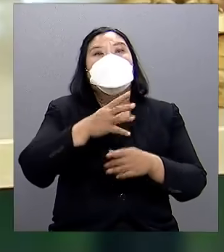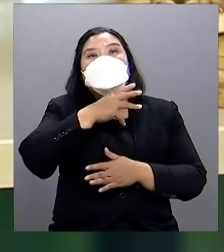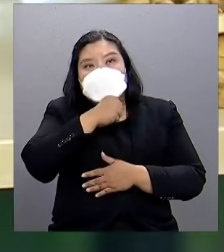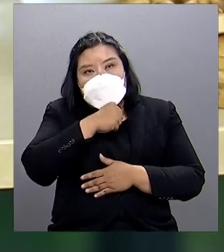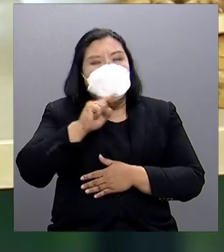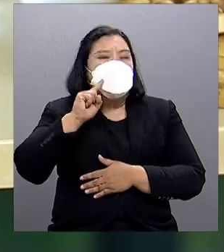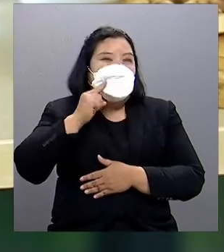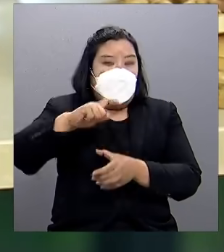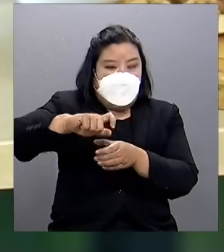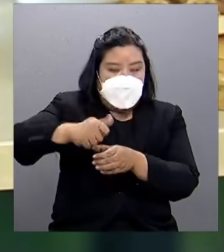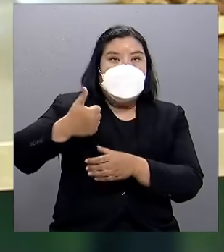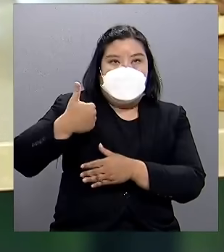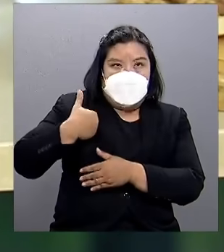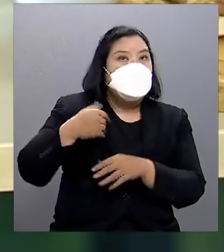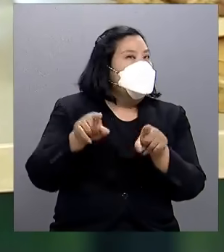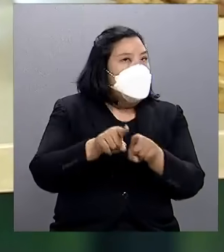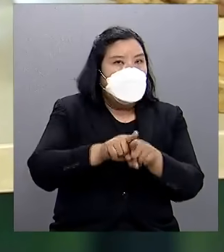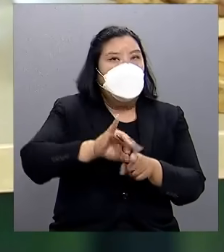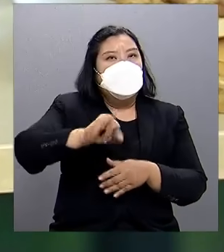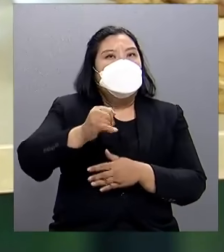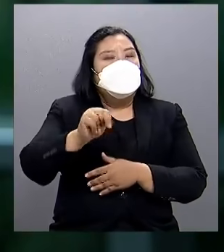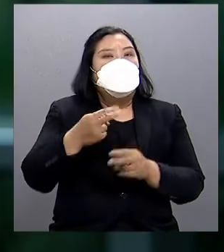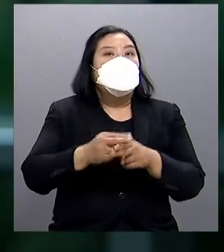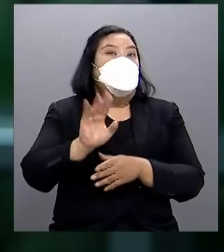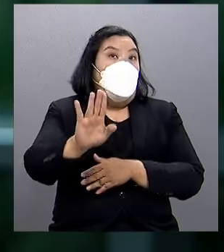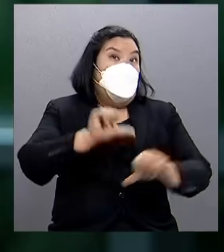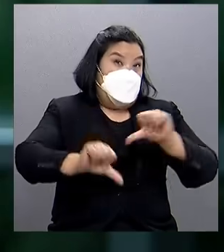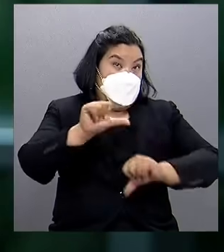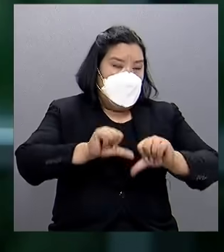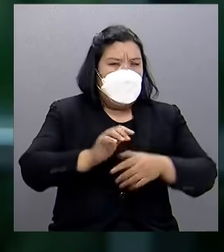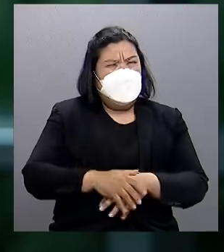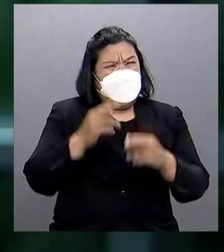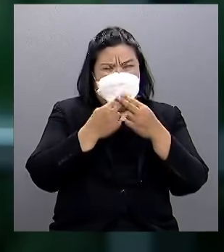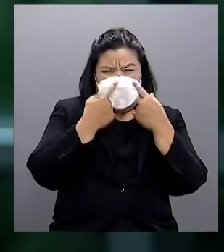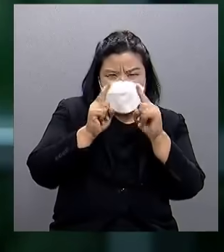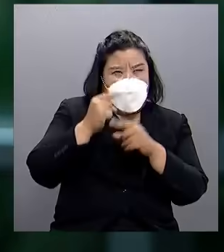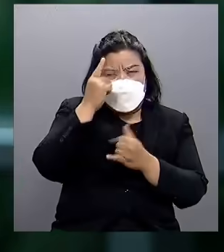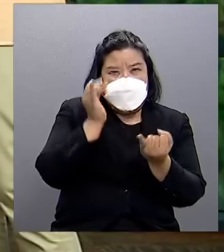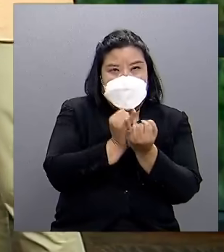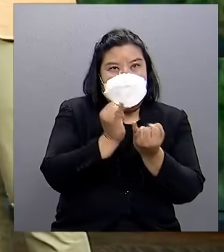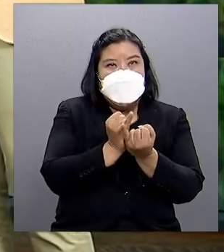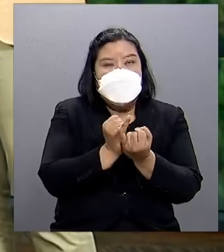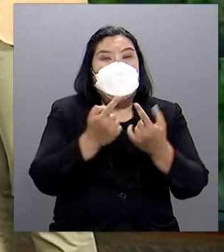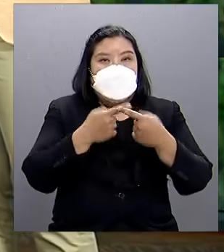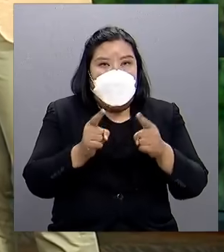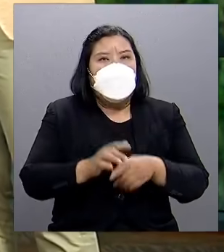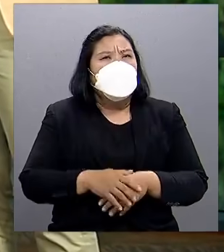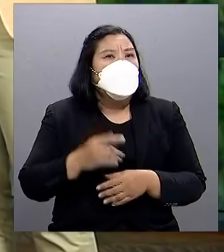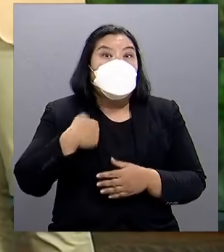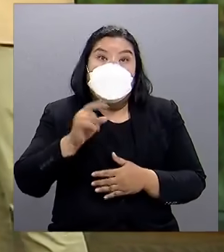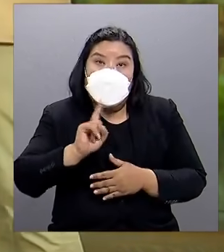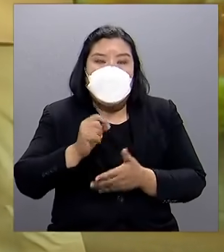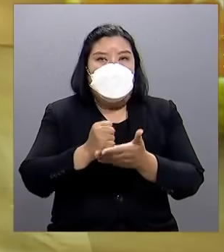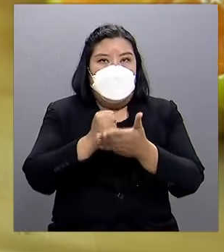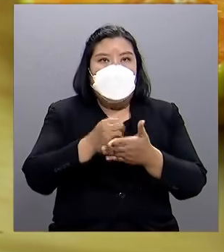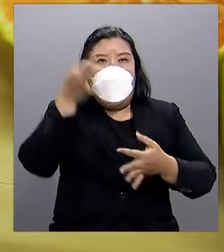าลินจินและฮิสเพอริตินนะครับชื่อมันแปลกๆหน่อยนะคุณ พ่อแต่มันช่วยอะไรคะ แต่สารนี้มันช่วยในการเผาผลาญไขมันแล้วยิ่งถ้